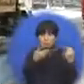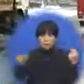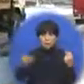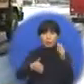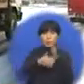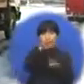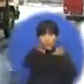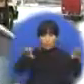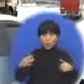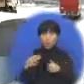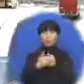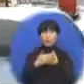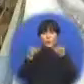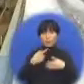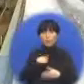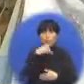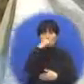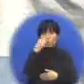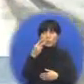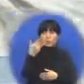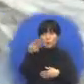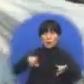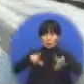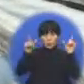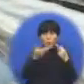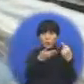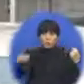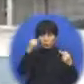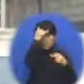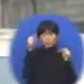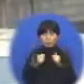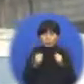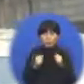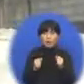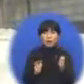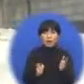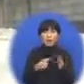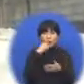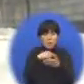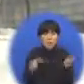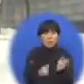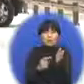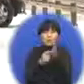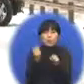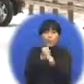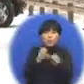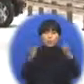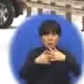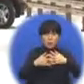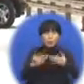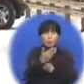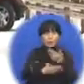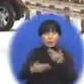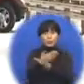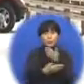시도의 지원을 받았으며 2008년부터는 강원도 충북도와 재난응급복구 협약을 맺고 협력관계를 유지하고